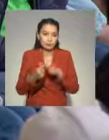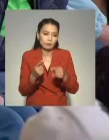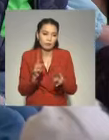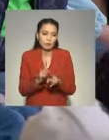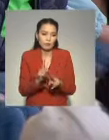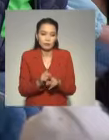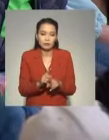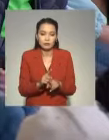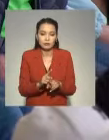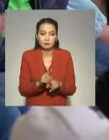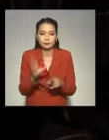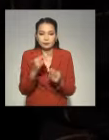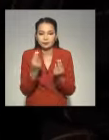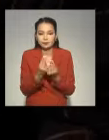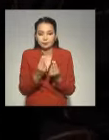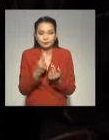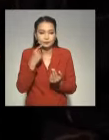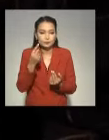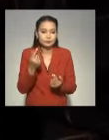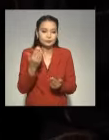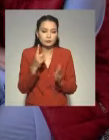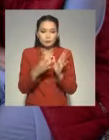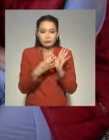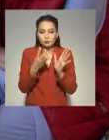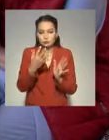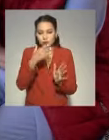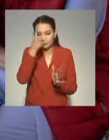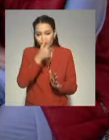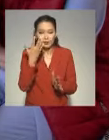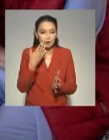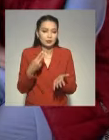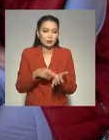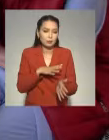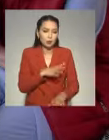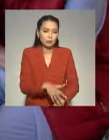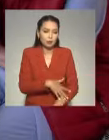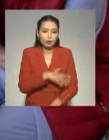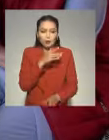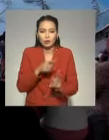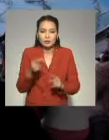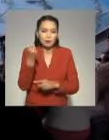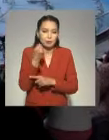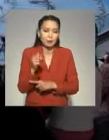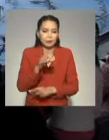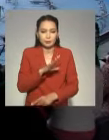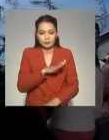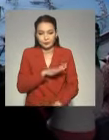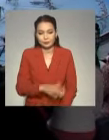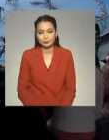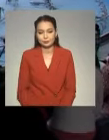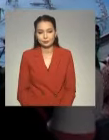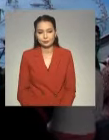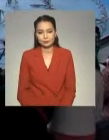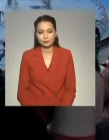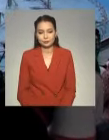несколько часов они перенеслись в далекий 1945 год, когда настала долгожданная победа над захватчиками.